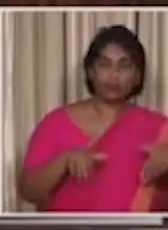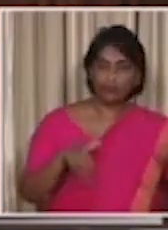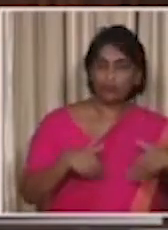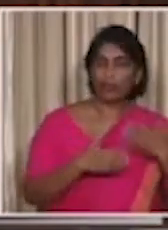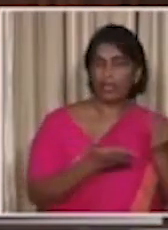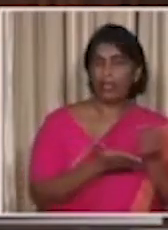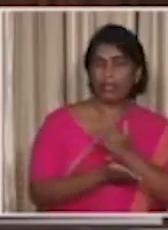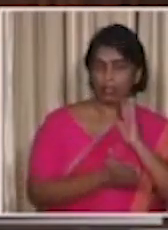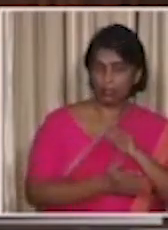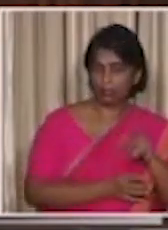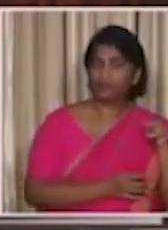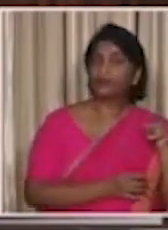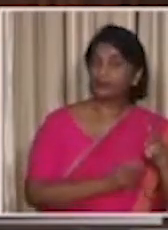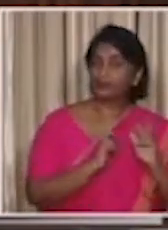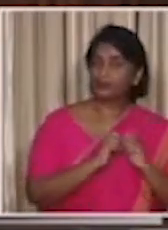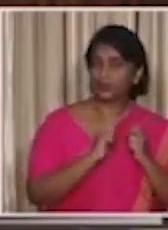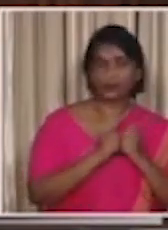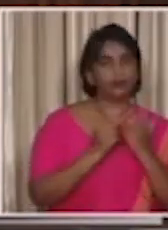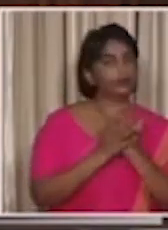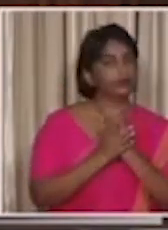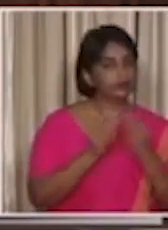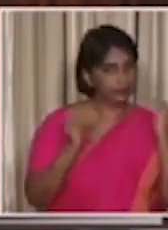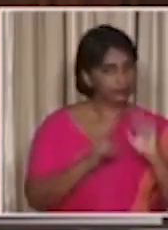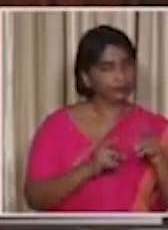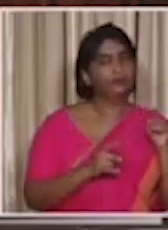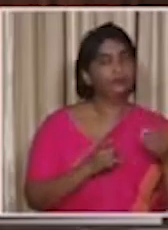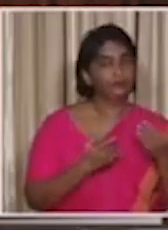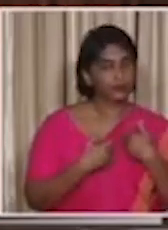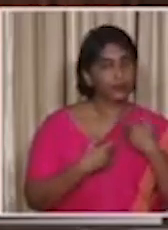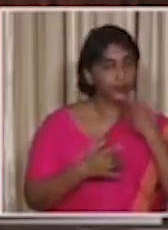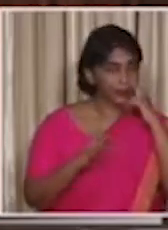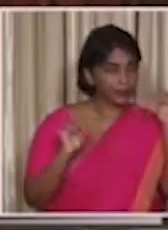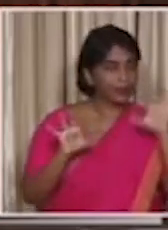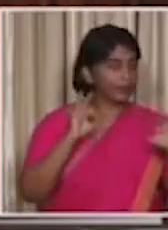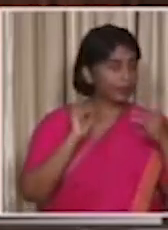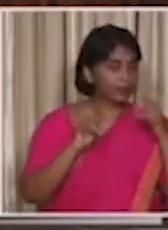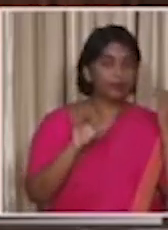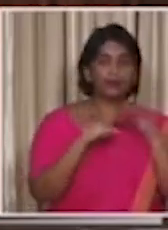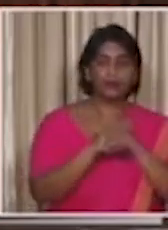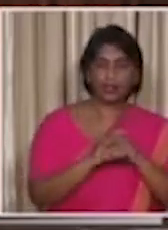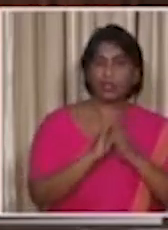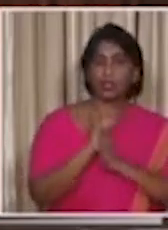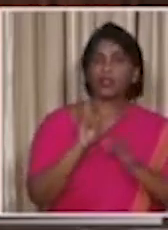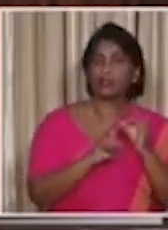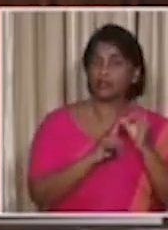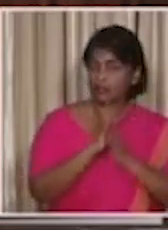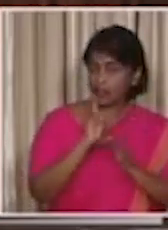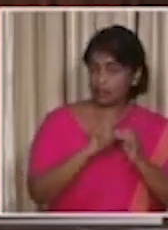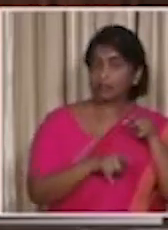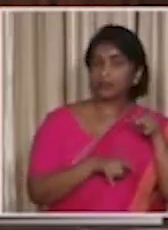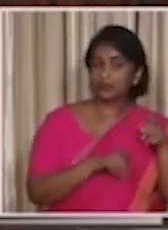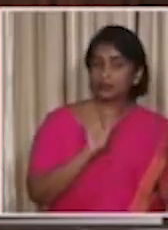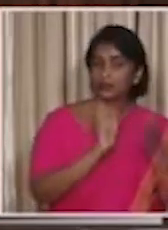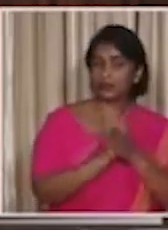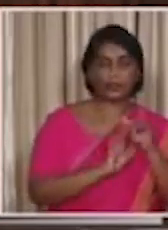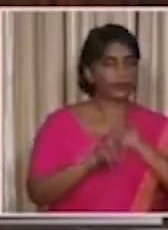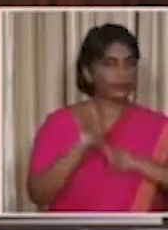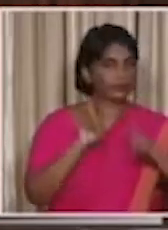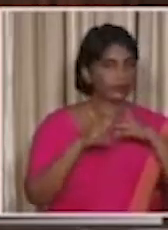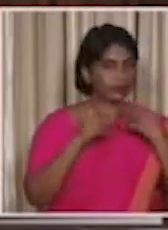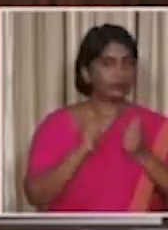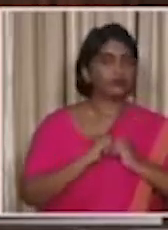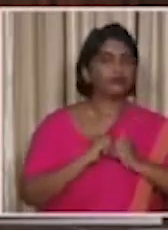ඉතිරිව තිබෙනවා. මේ ගැටලු විසඳීම සඳහා අප වතුකරේ නියෝජනය කරන මන්ත්‍රීතුමන්ලා සමග සාකච්ඡා කර